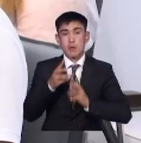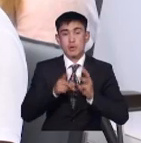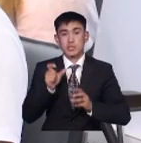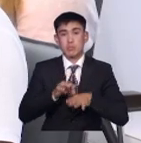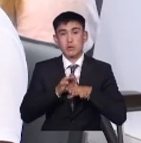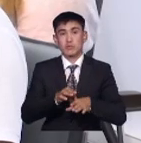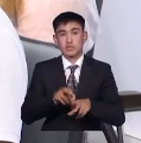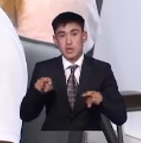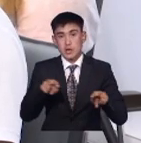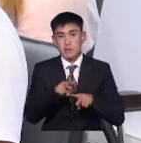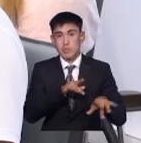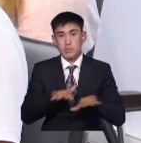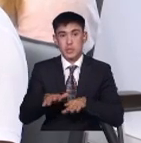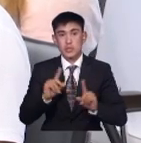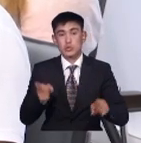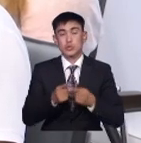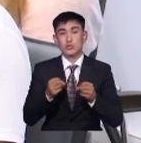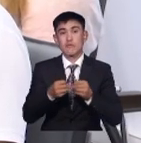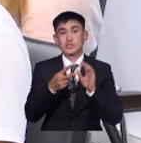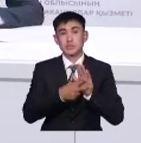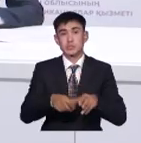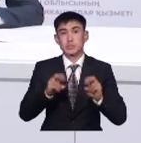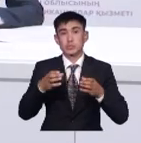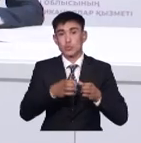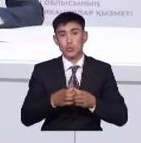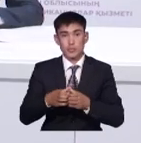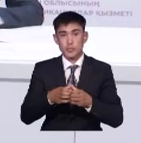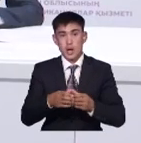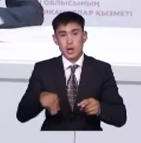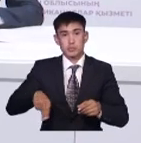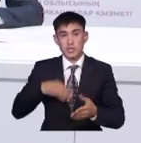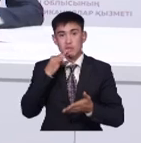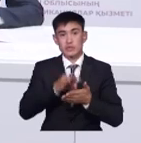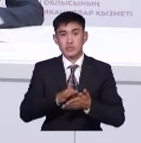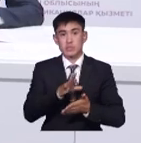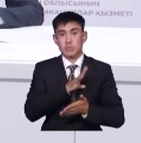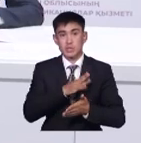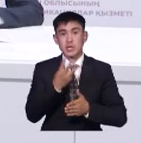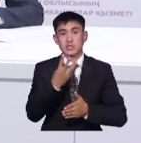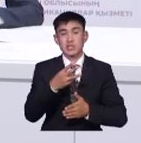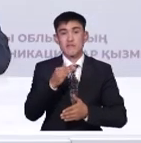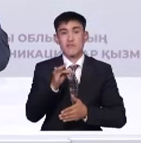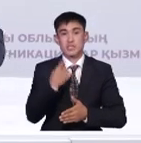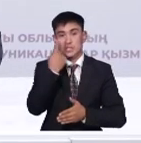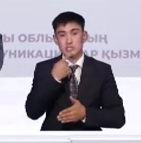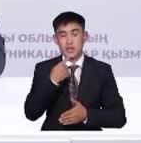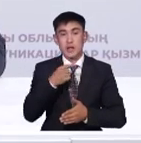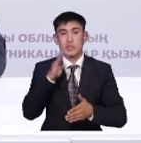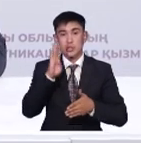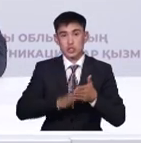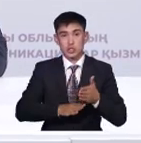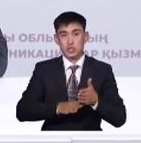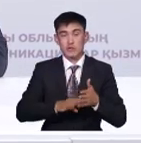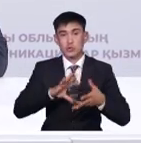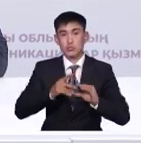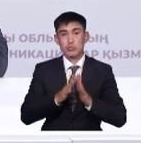огнеборцами проводятся рейдовые мероприятия. Создано 18 мобильных групп. К административной ответственности привлечено 3 физических лица.